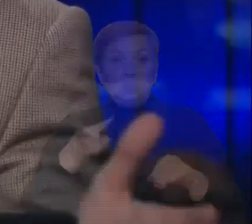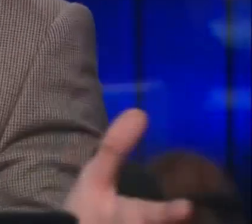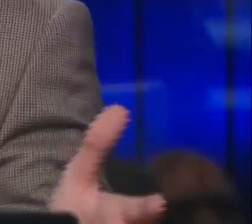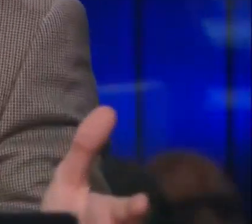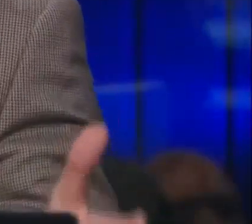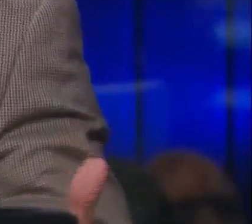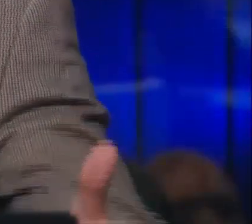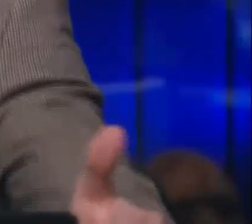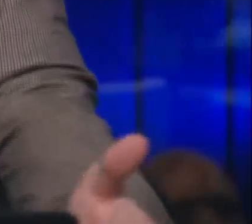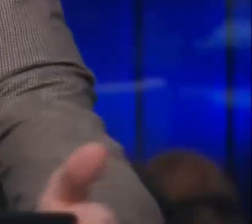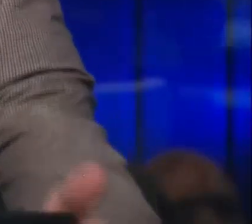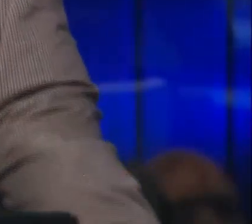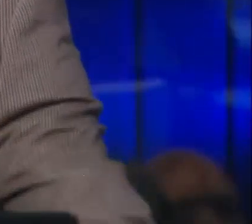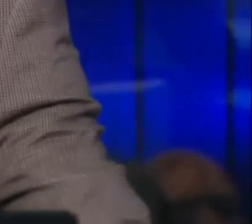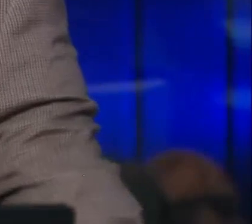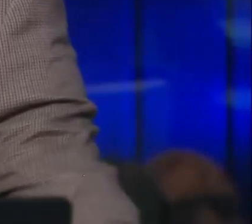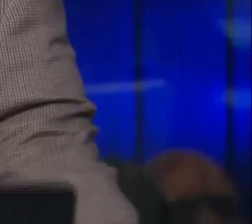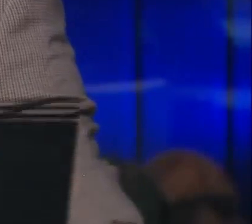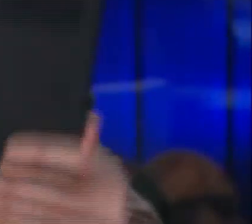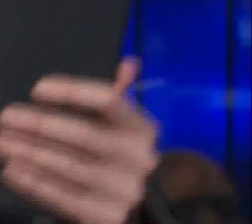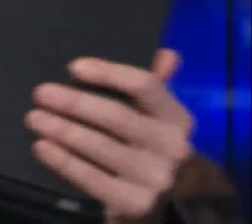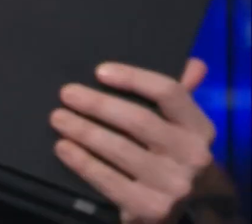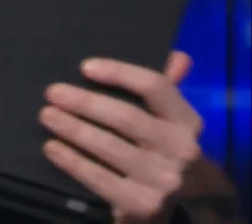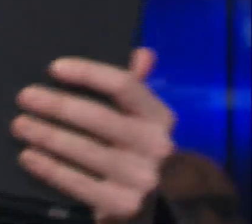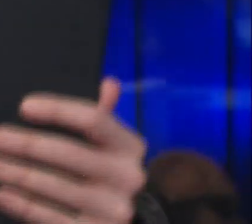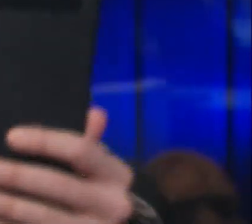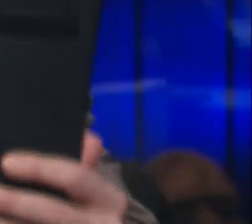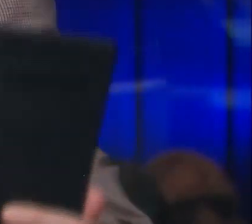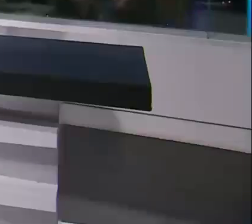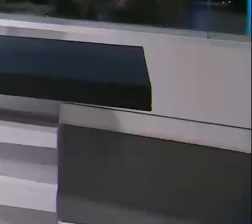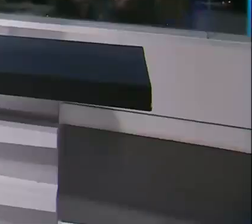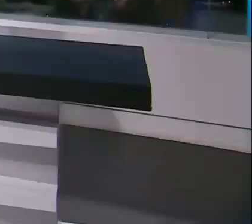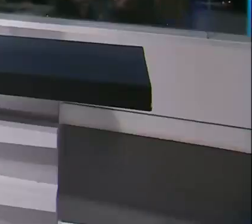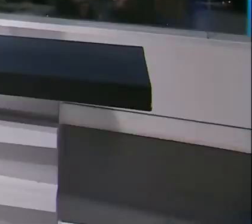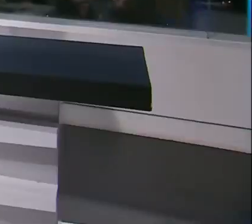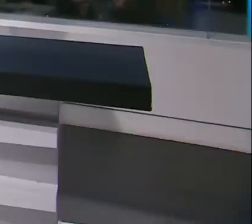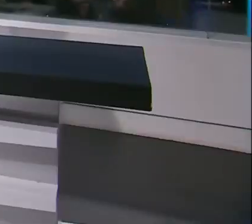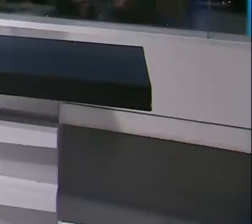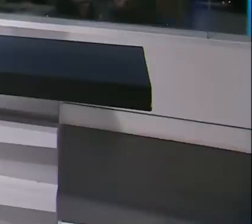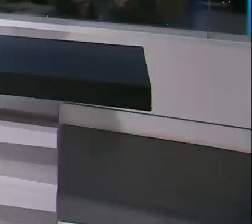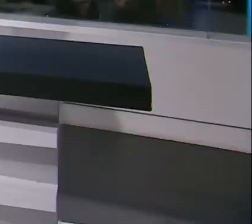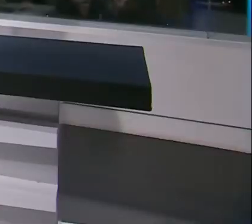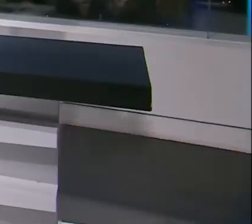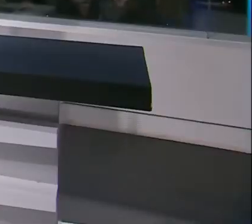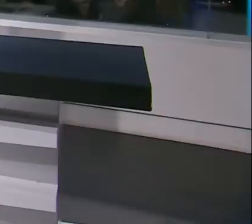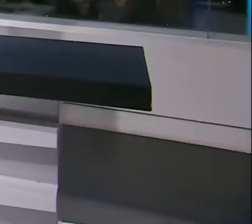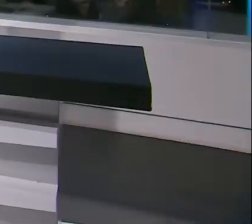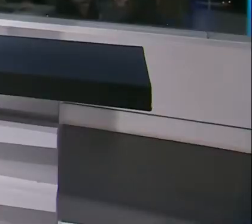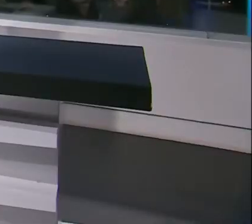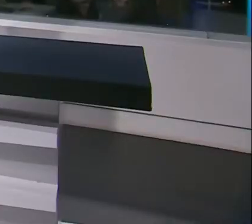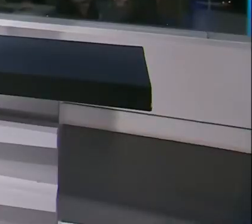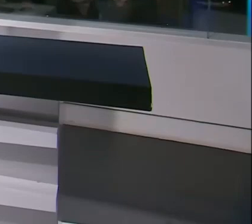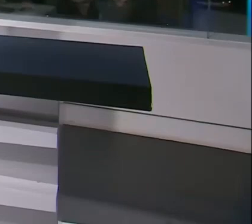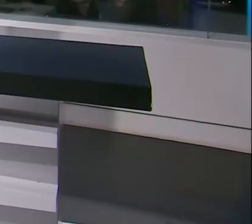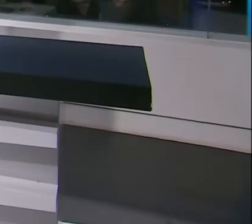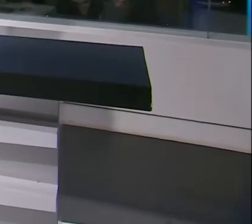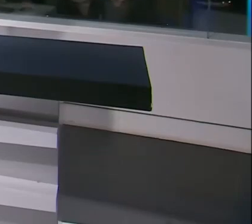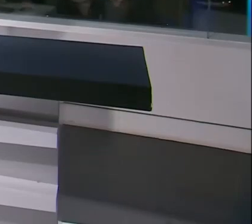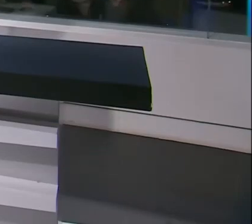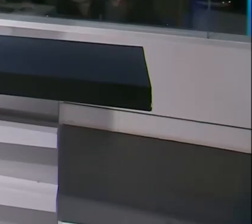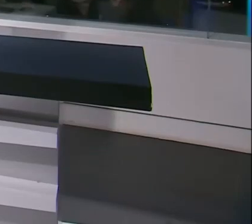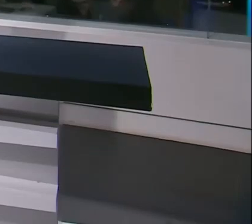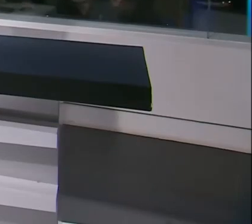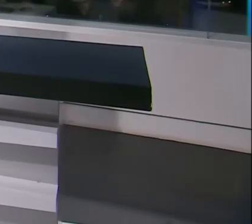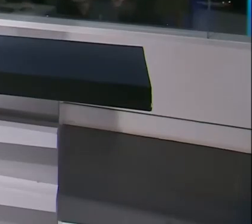пояснити просто нашим глядачам, умовно кажучи, це от приблизно, я так розумію, така коробочка, як от ноутбук, там приблизно от такими розмірами, так? Ну,